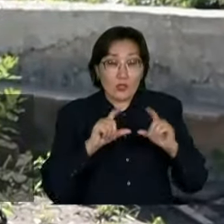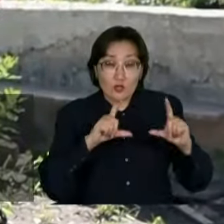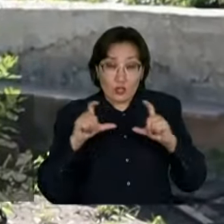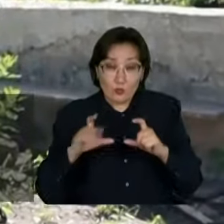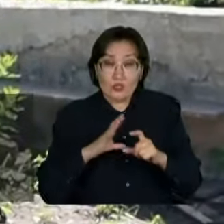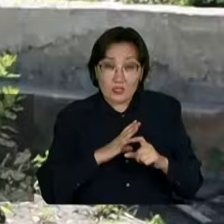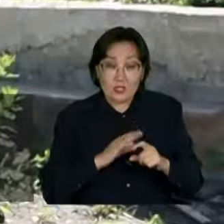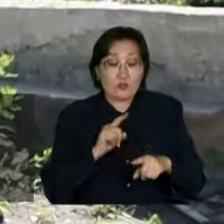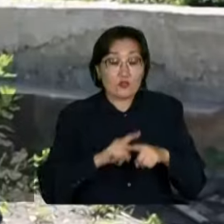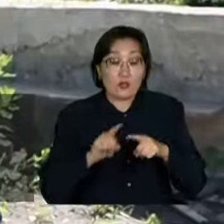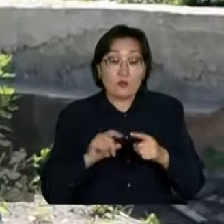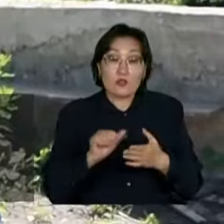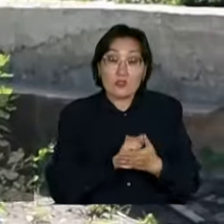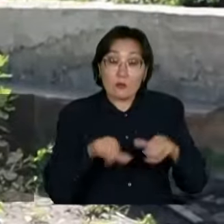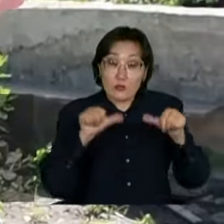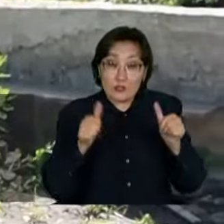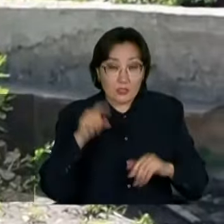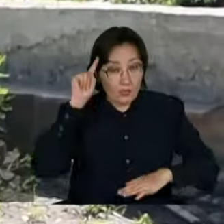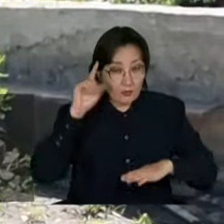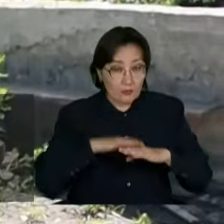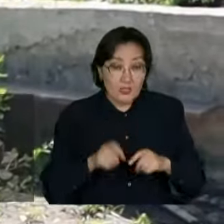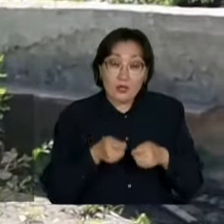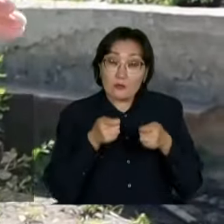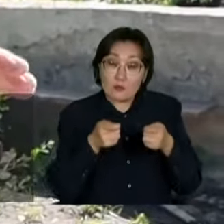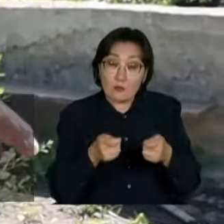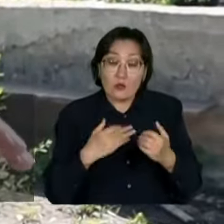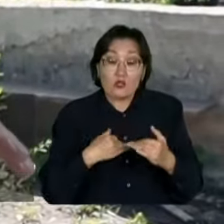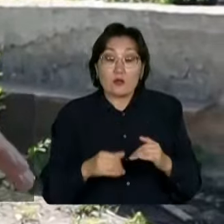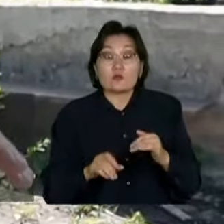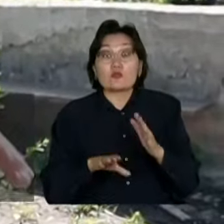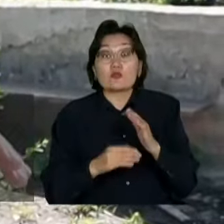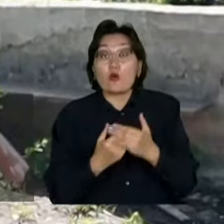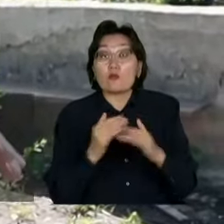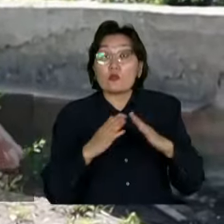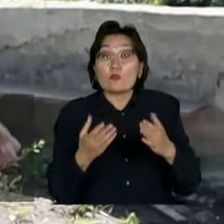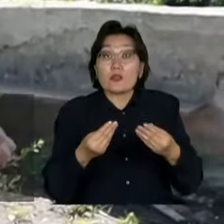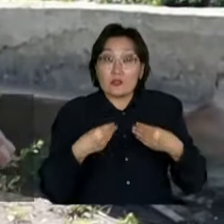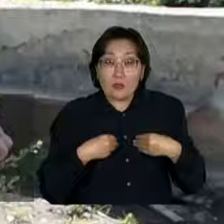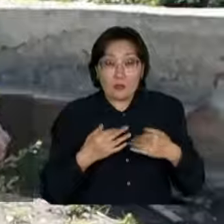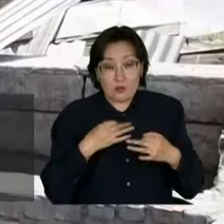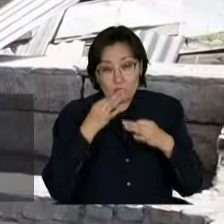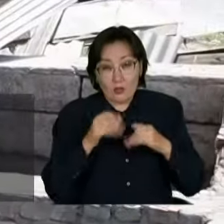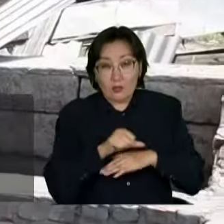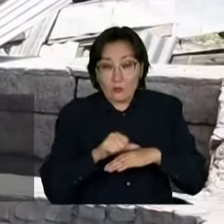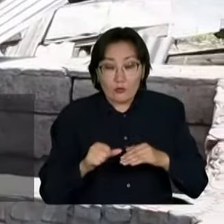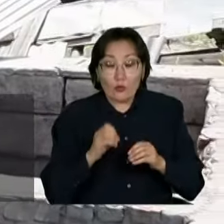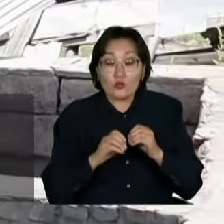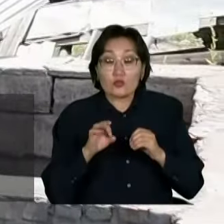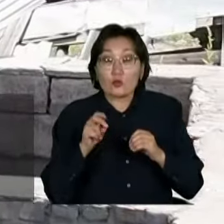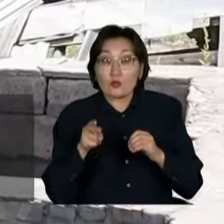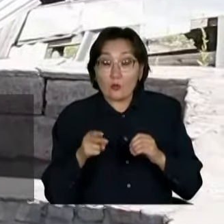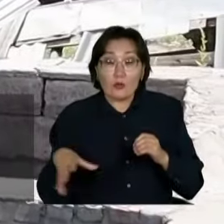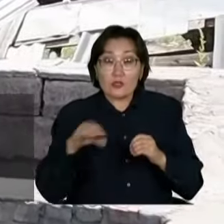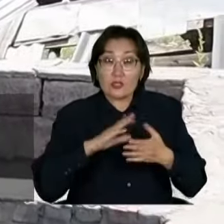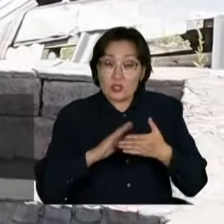Сонымен қатар тез арада құжаттарды рәсімдеп, әкімдікке тапсырды. Ал біз жақсы үй алдық, бізге ұнады. Аумағы да жақсы. 10 сотық. Үйде